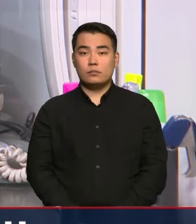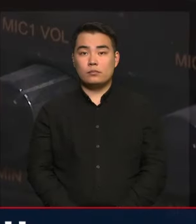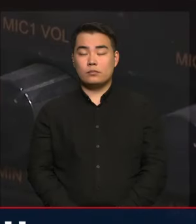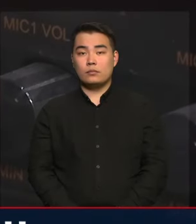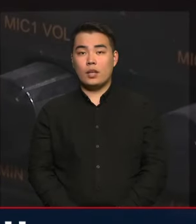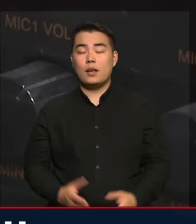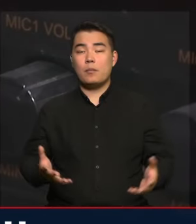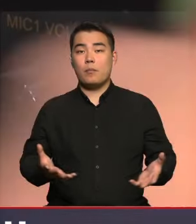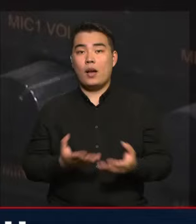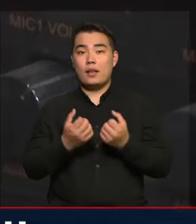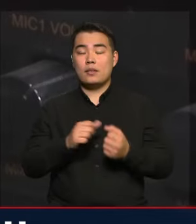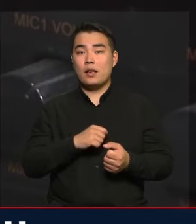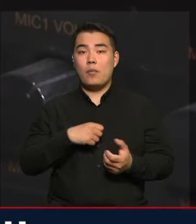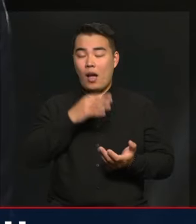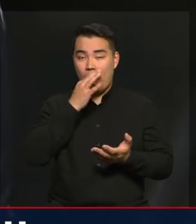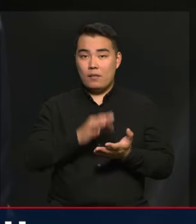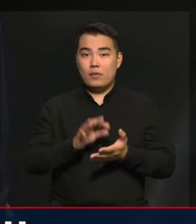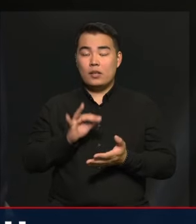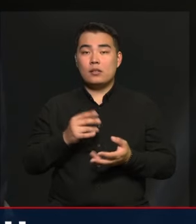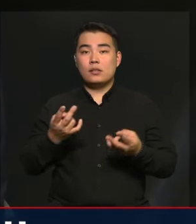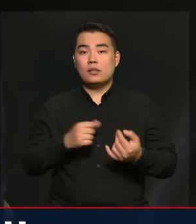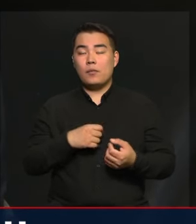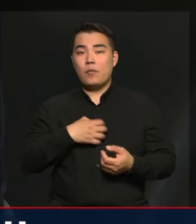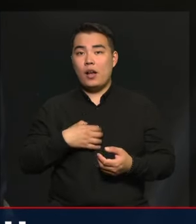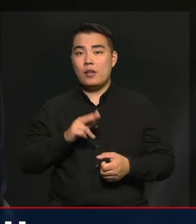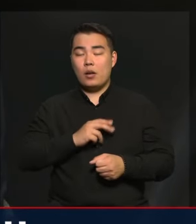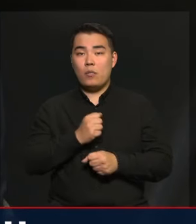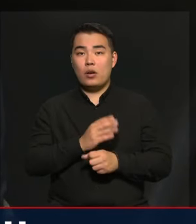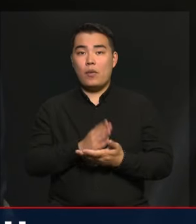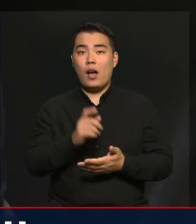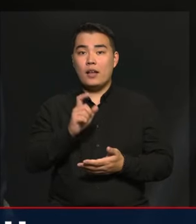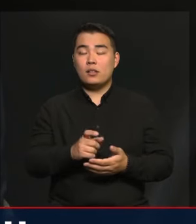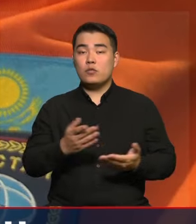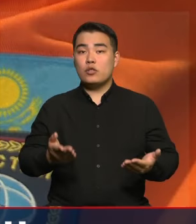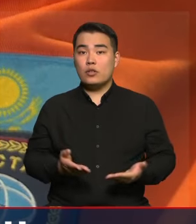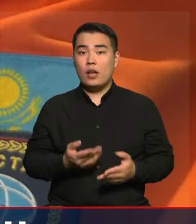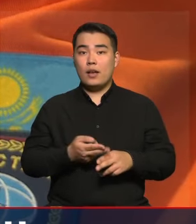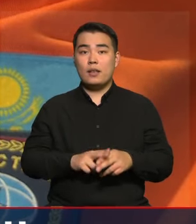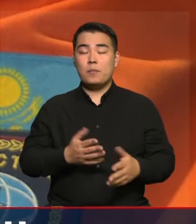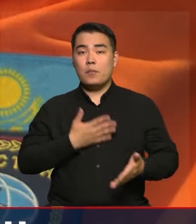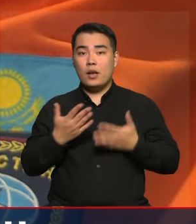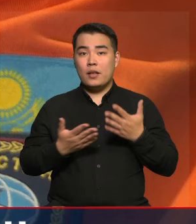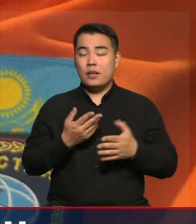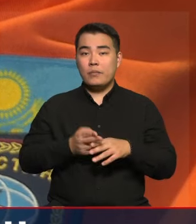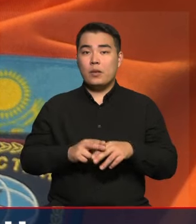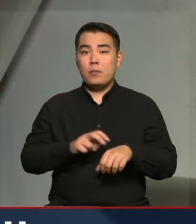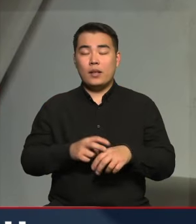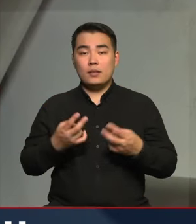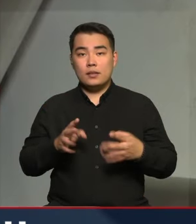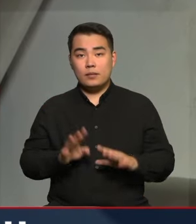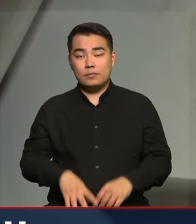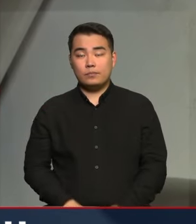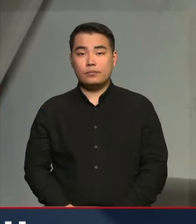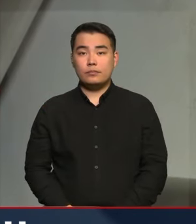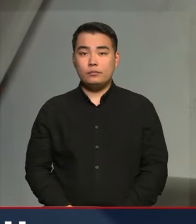атқардық. Құтқарушы жігермен жауапкершілікті талап ететін мамандық. Ал адам өмірі қыл үстінде тұрғанда эмоцияға ерік беруге болмайды.